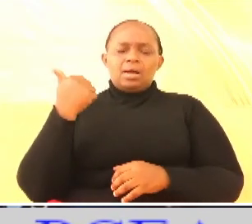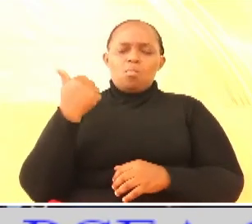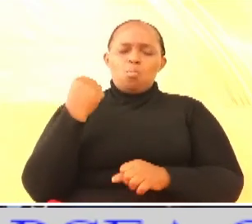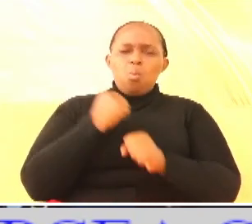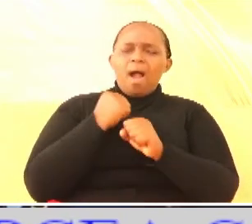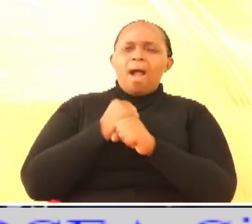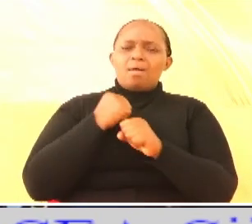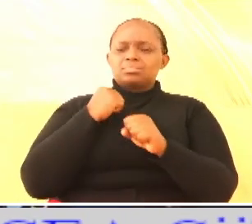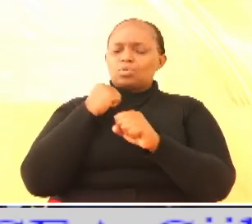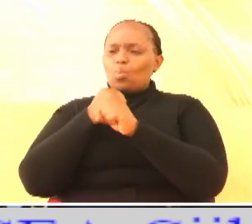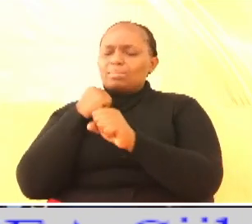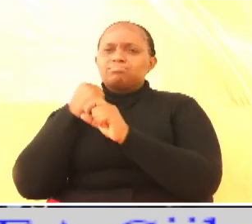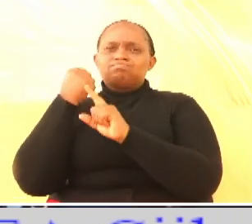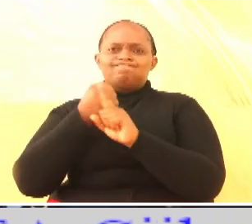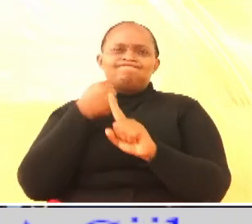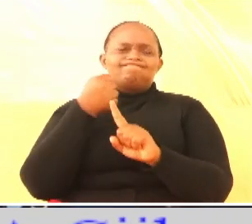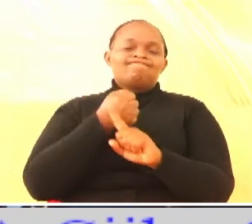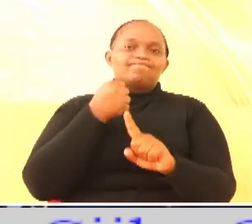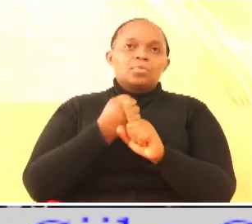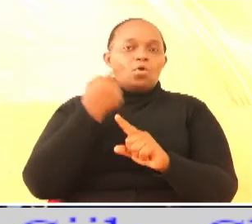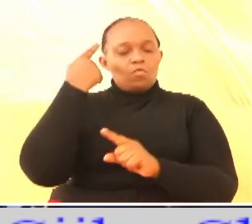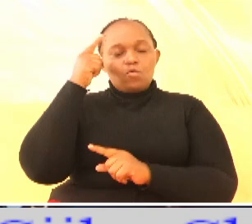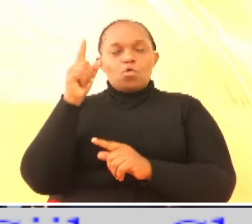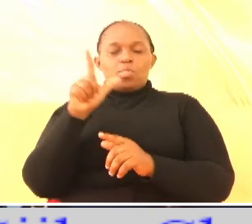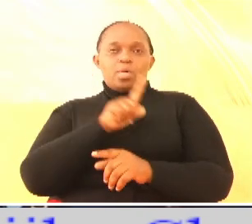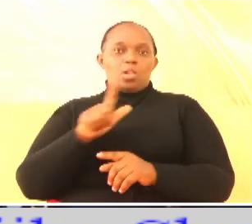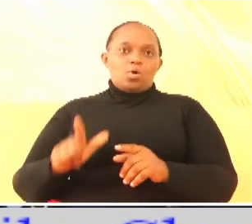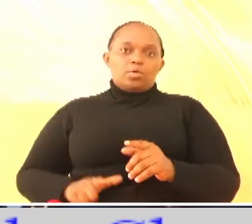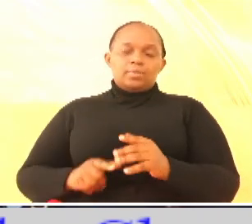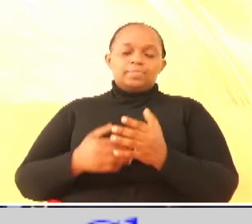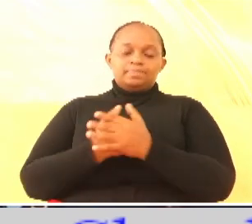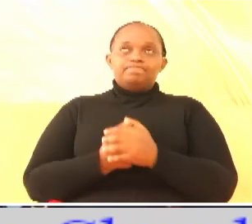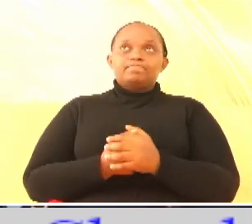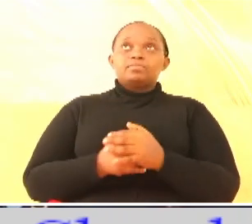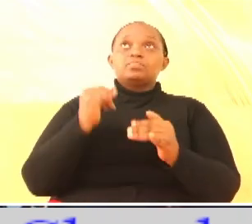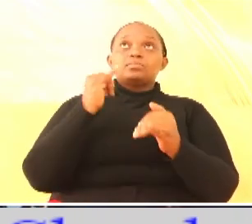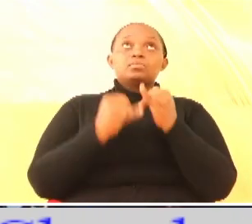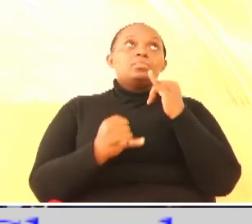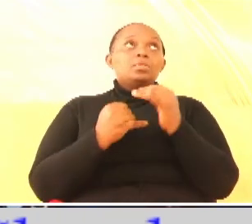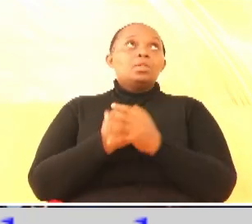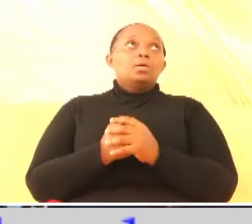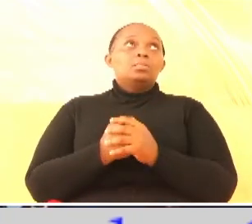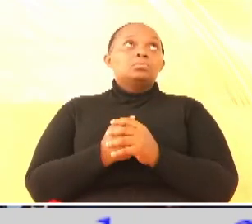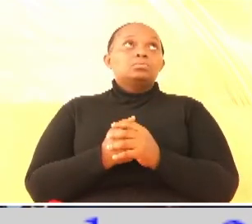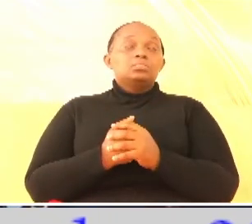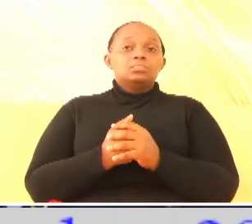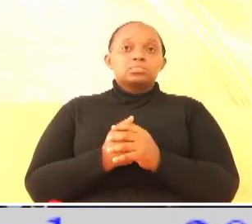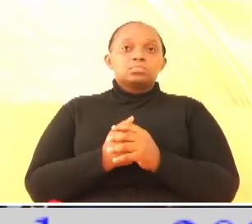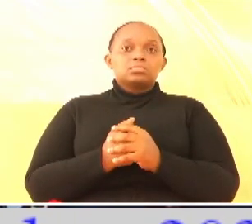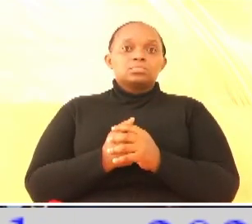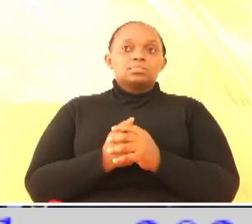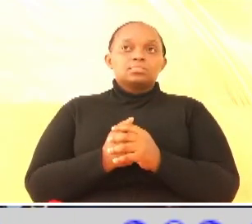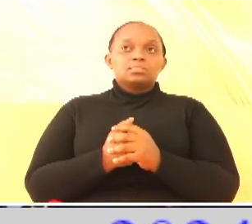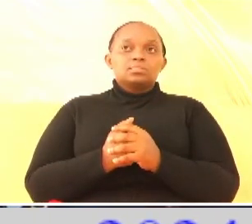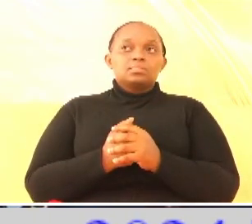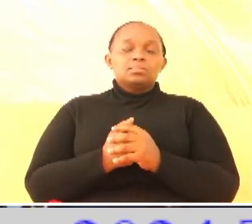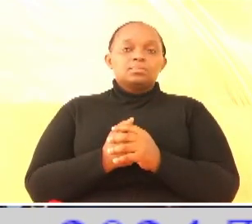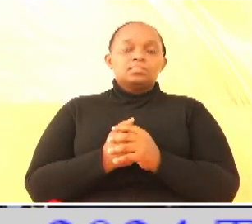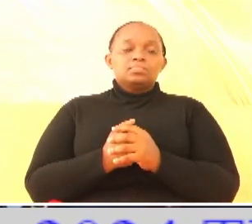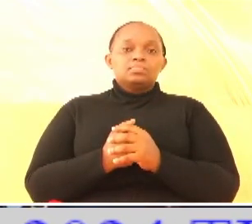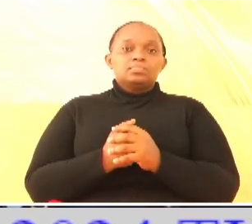Bwana. Haleluya. Ya mwisho, nimalize, saa imeisha. Mtaniita tena mkiwa na masaa.